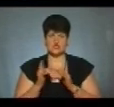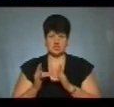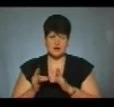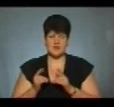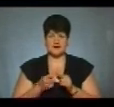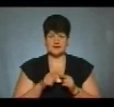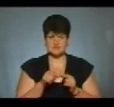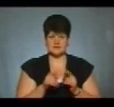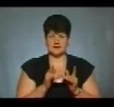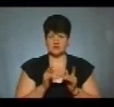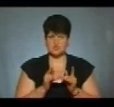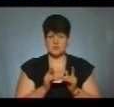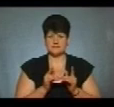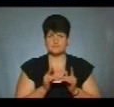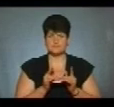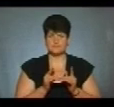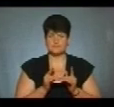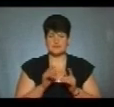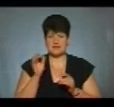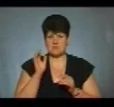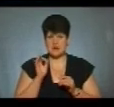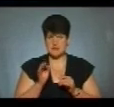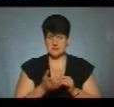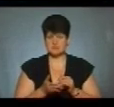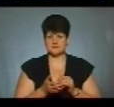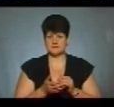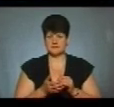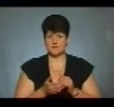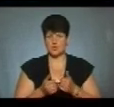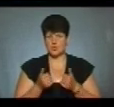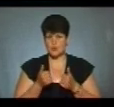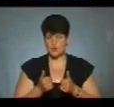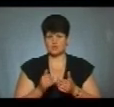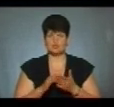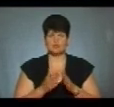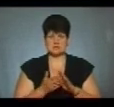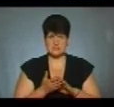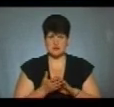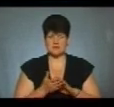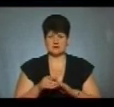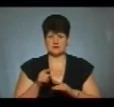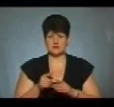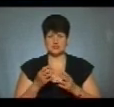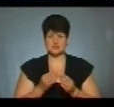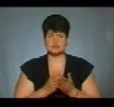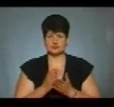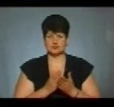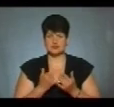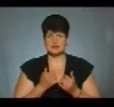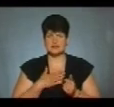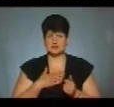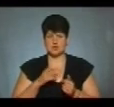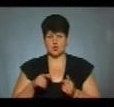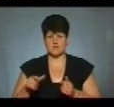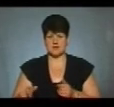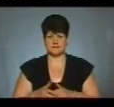є, скажімо, німецькі, хороші, в хорошому стані, і вони ще прослужать для наших громадян.